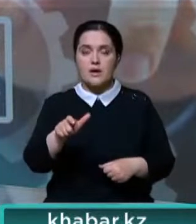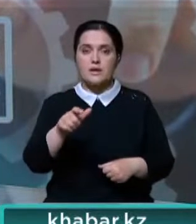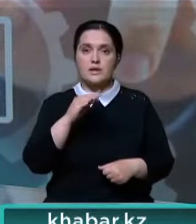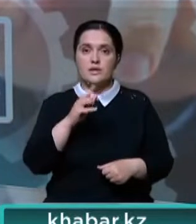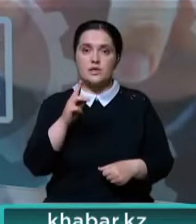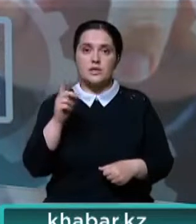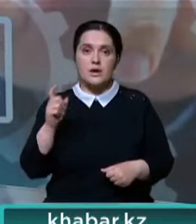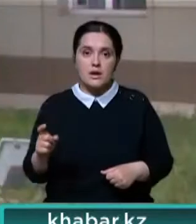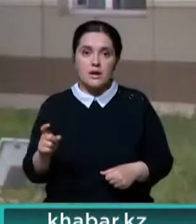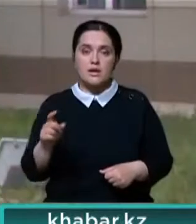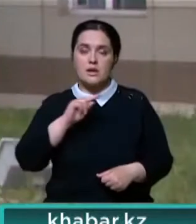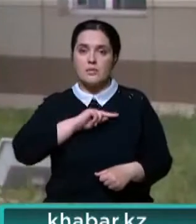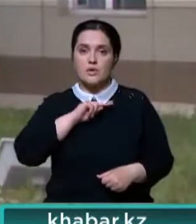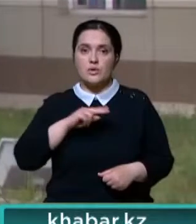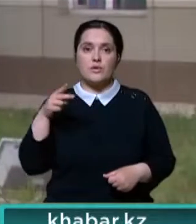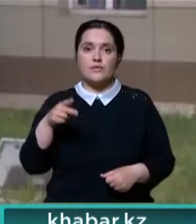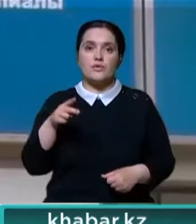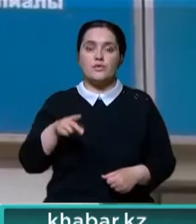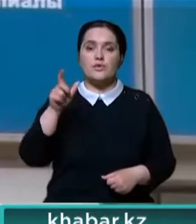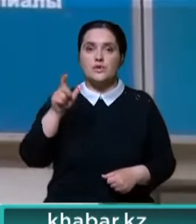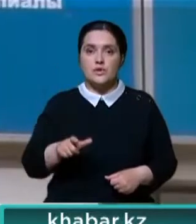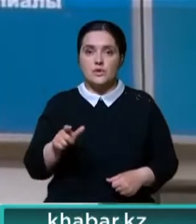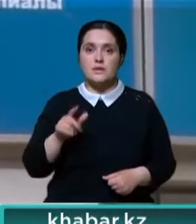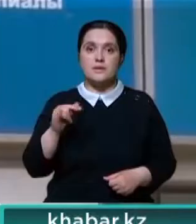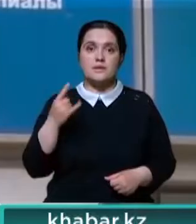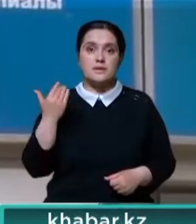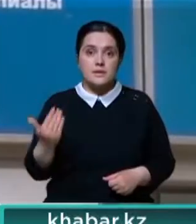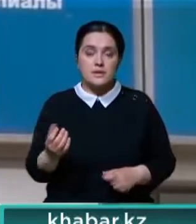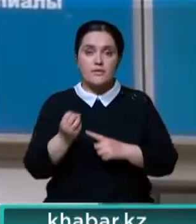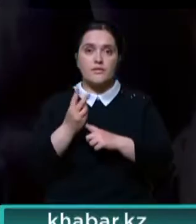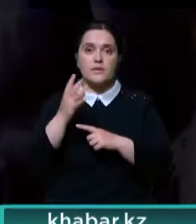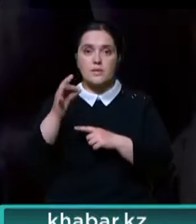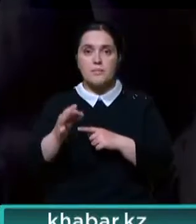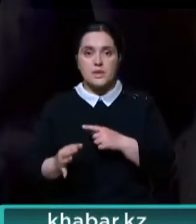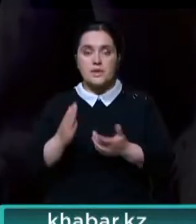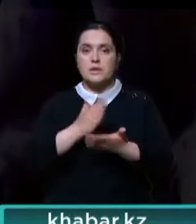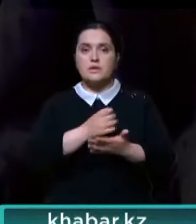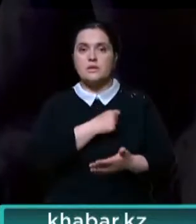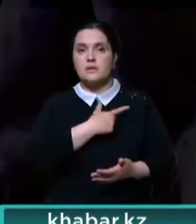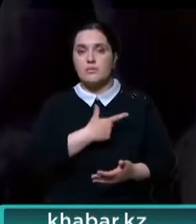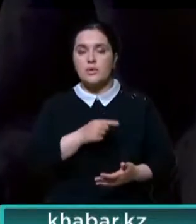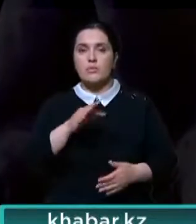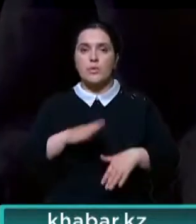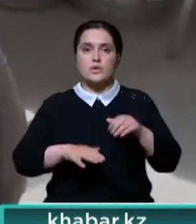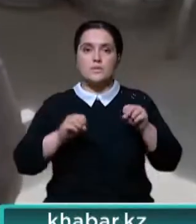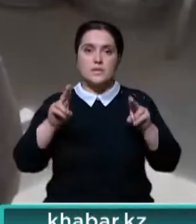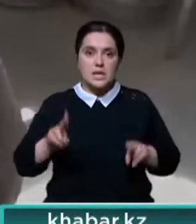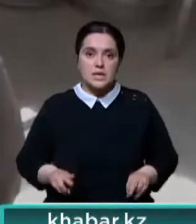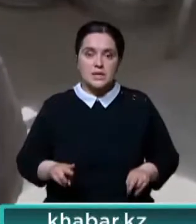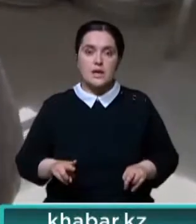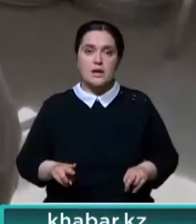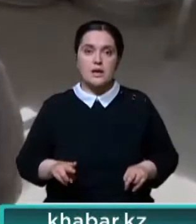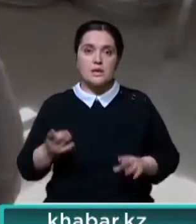активов в отделах ЖКХ, по всей стране работают около 2000 человек. Из них всего 12% имеют дипломы по